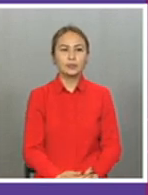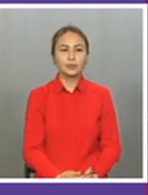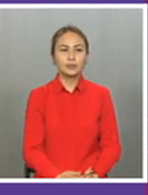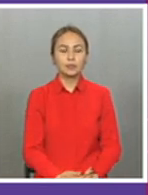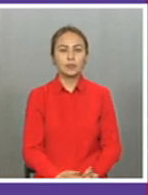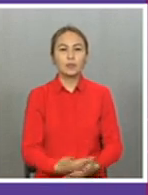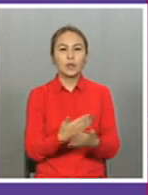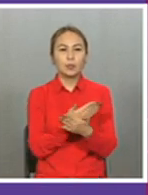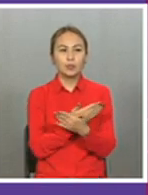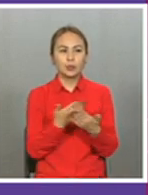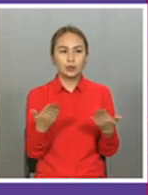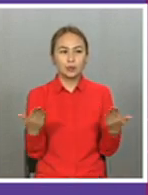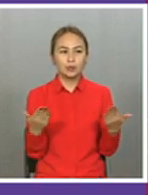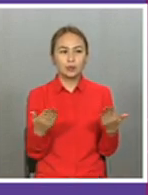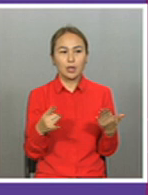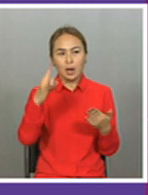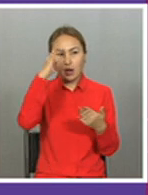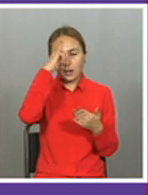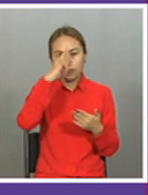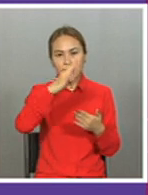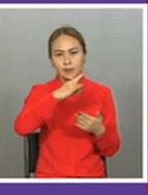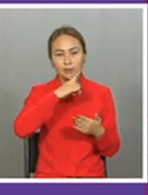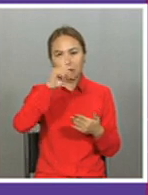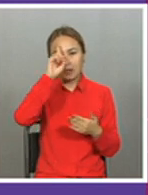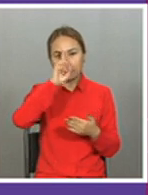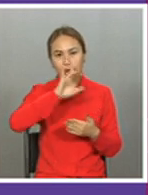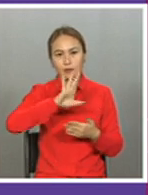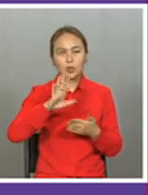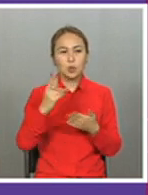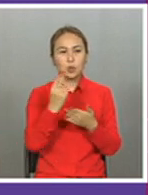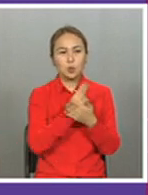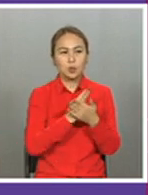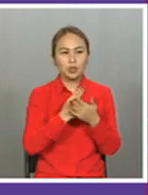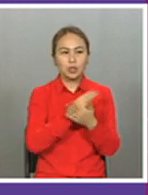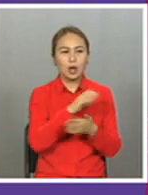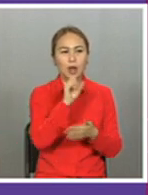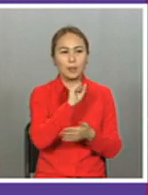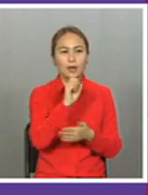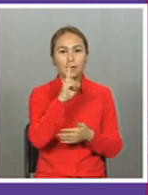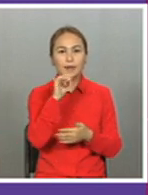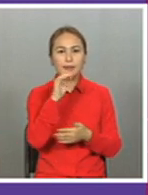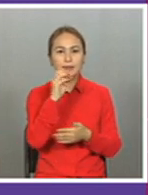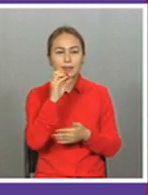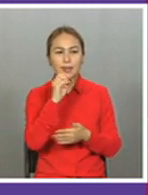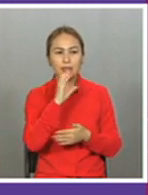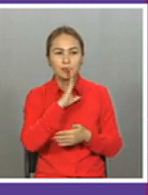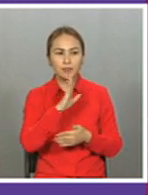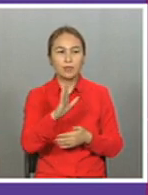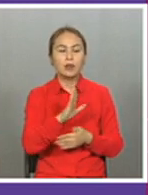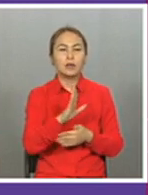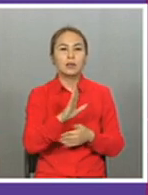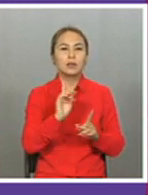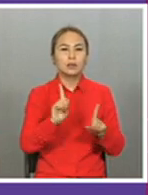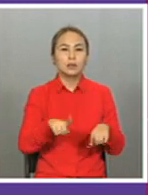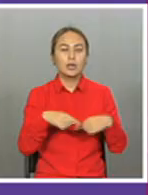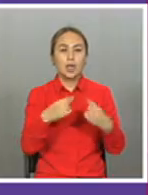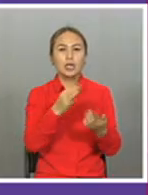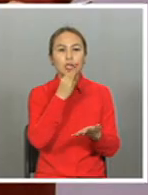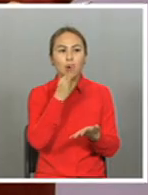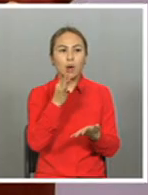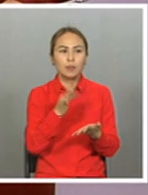Бұл қазақтың атақты суретшісі Әбілхан Қастеевтің Хлудовқа берген жауабы